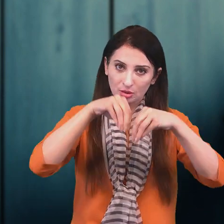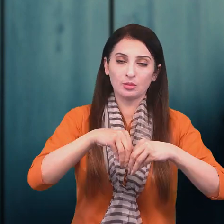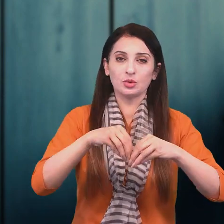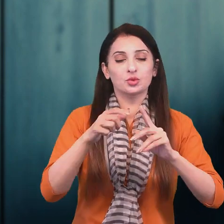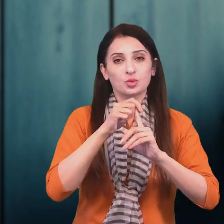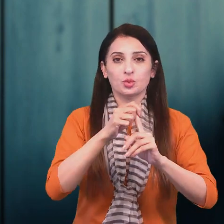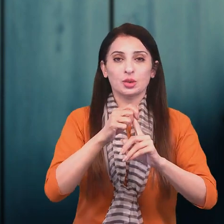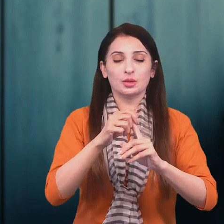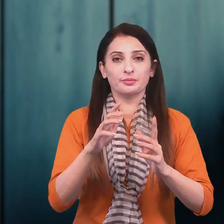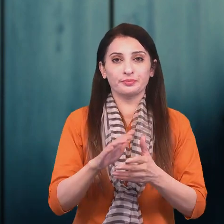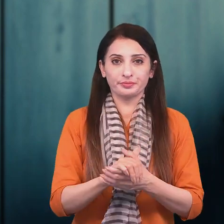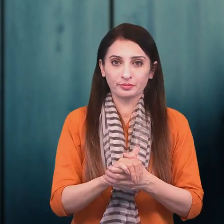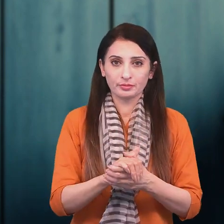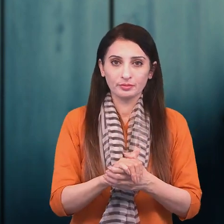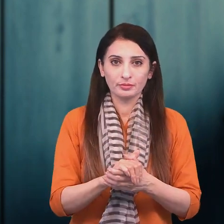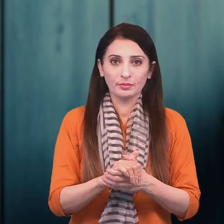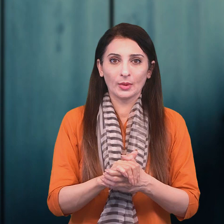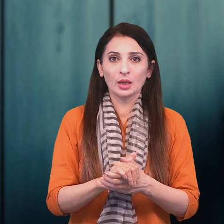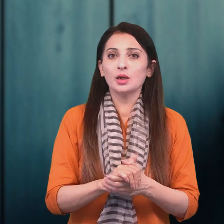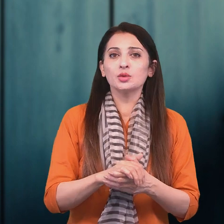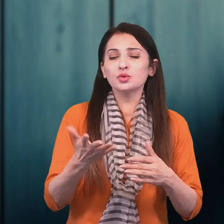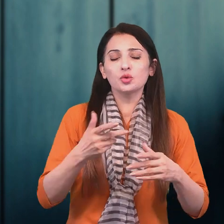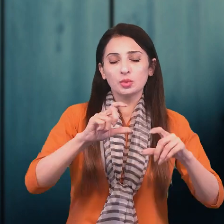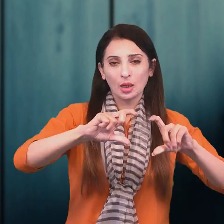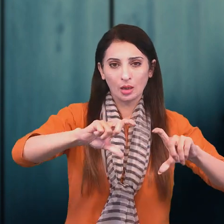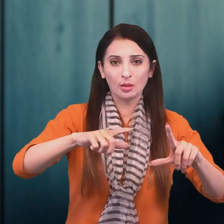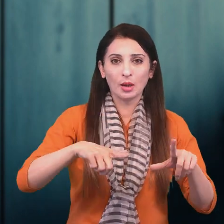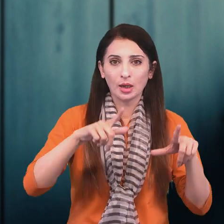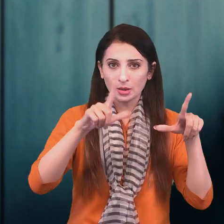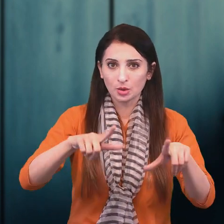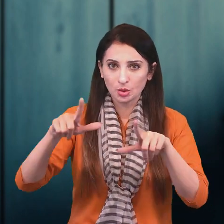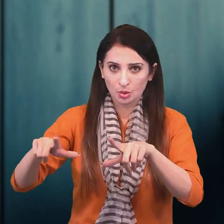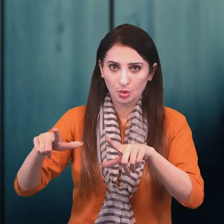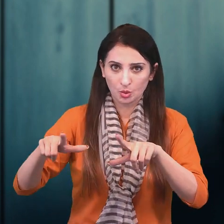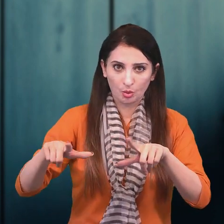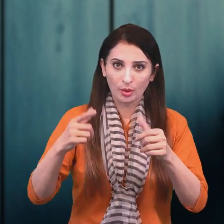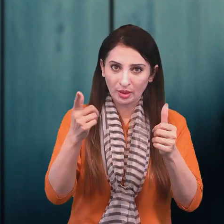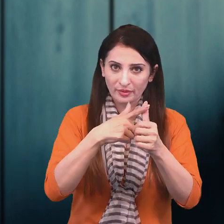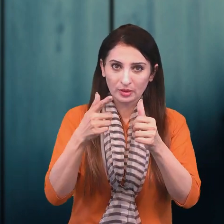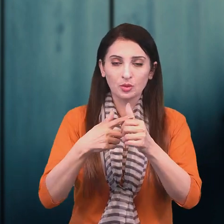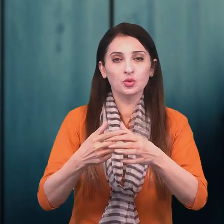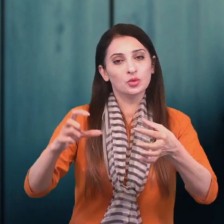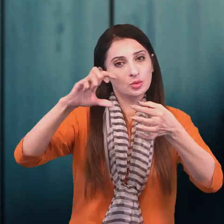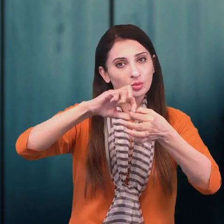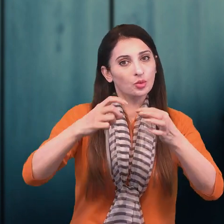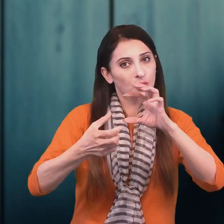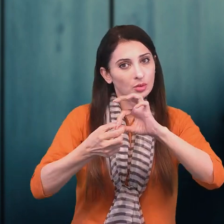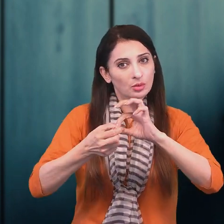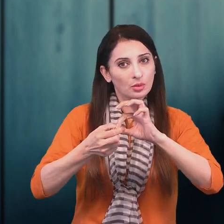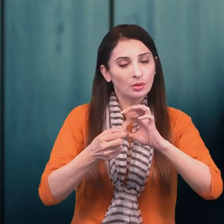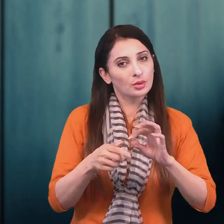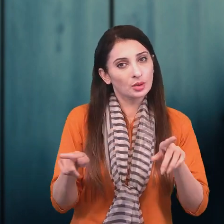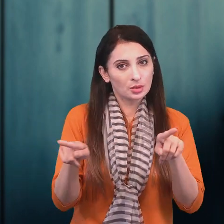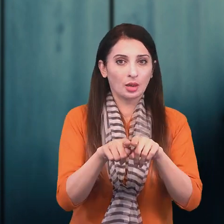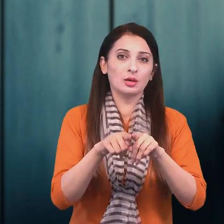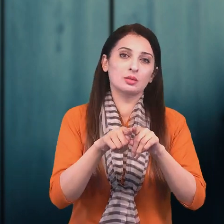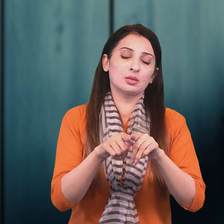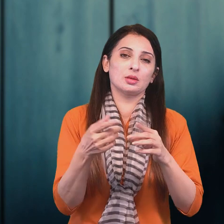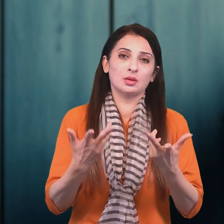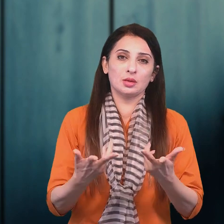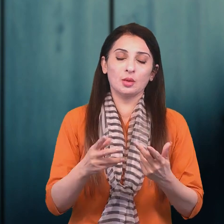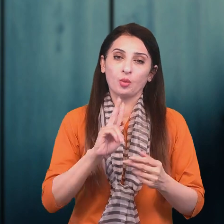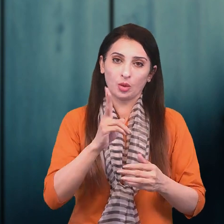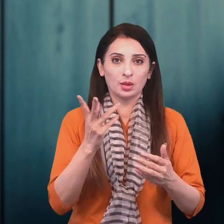ہونی چاہیے تھی۔ تو ہم نے یہ دیکھا ہے کہ جو صوبائی وزارتیں بھی ہیں، اس کو ہمیشہ سپورٹس کے ساتھ الائن کیا جاتا رہا، اور آپ نے